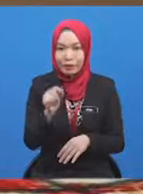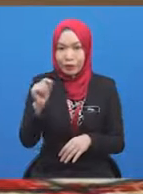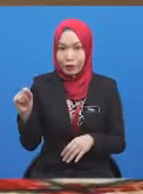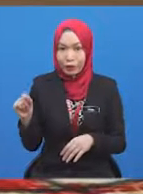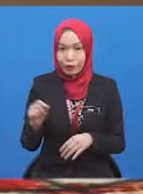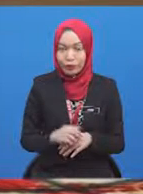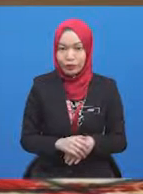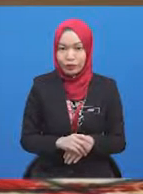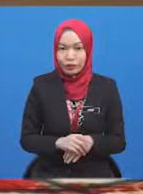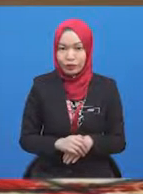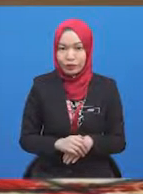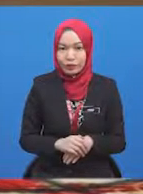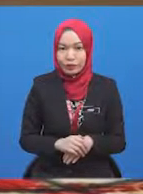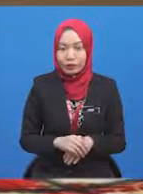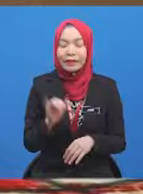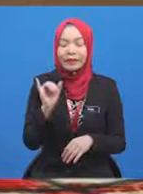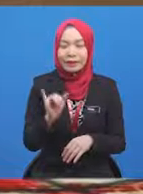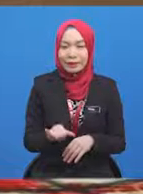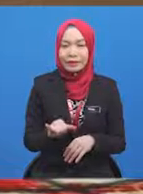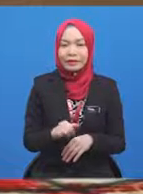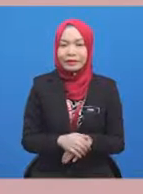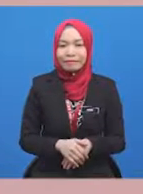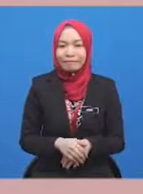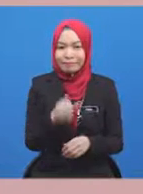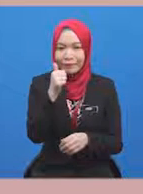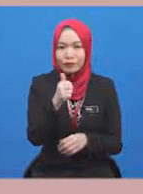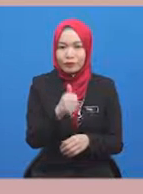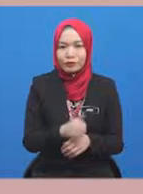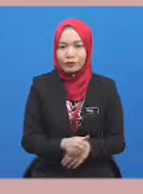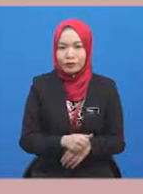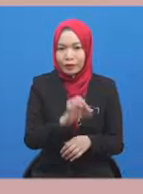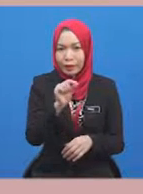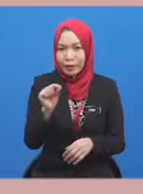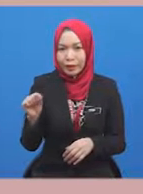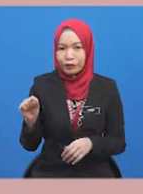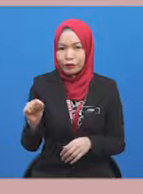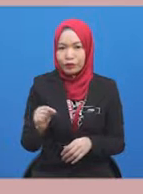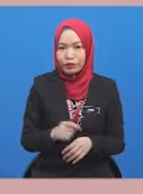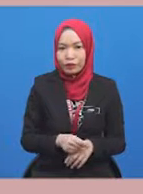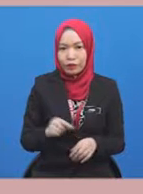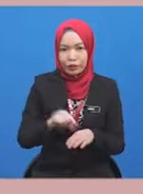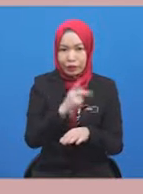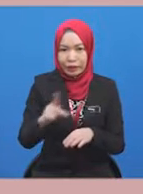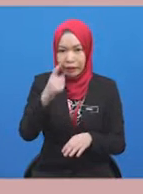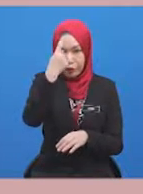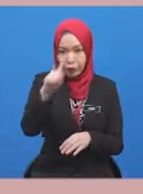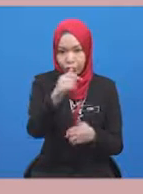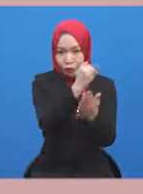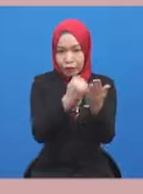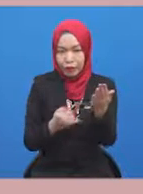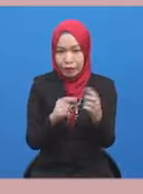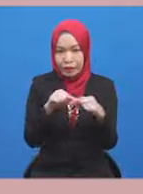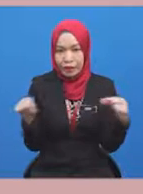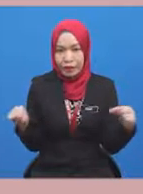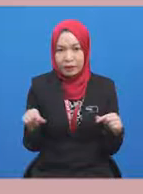Ya, betul tu. Bagus murid-murid. Pen Tool digunakan untuk melukis garis